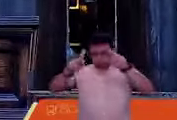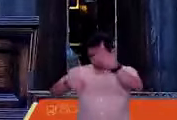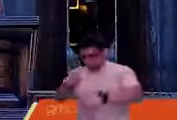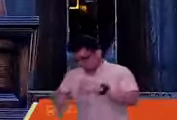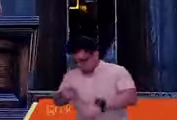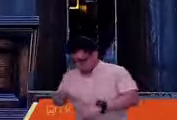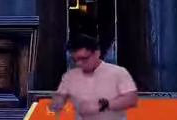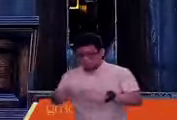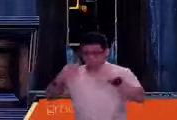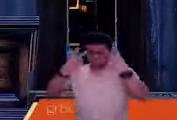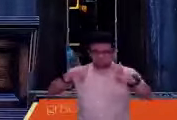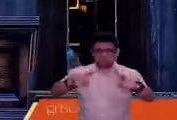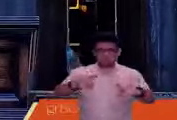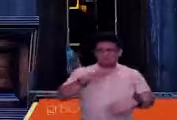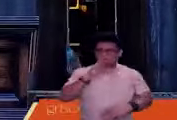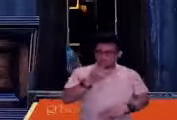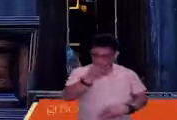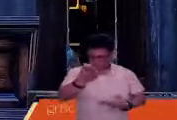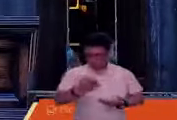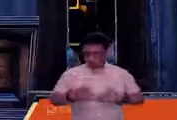kanimo, Kristuhanon pa ka.